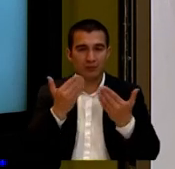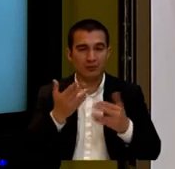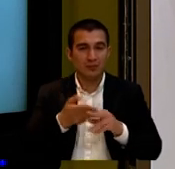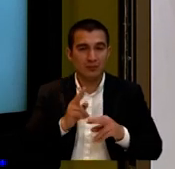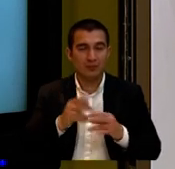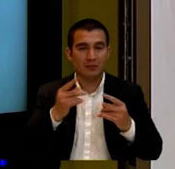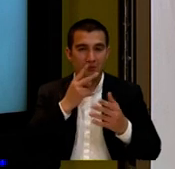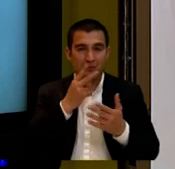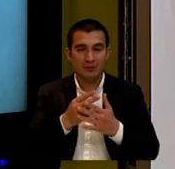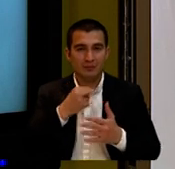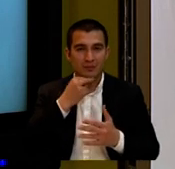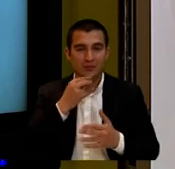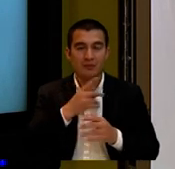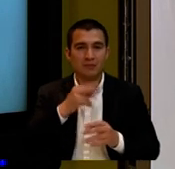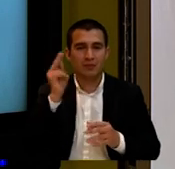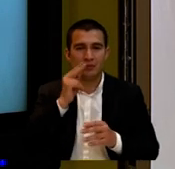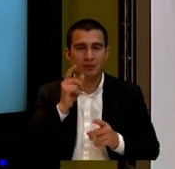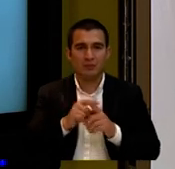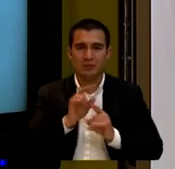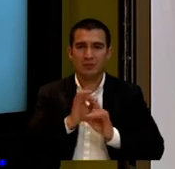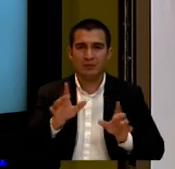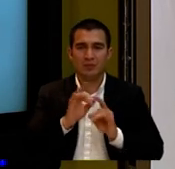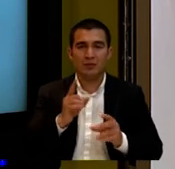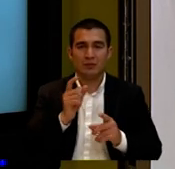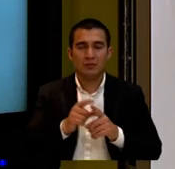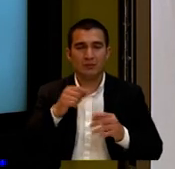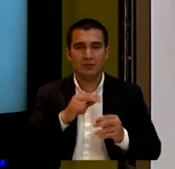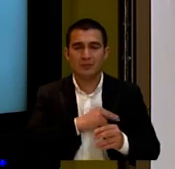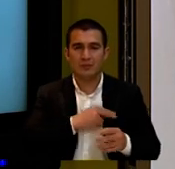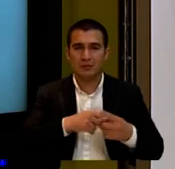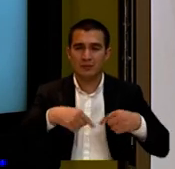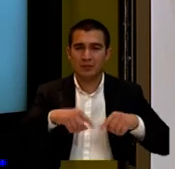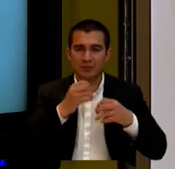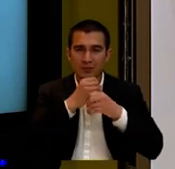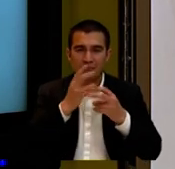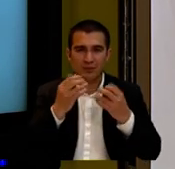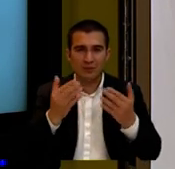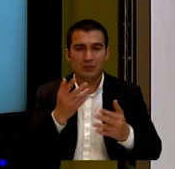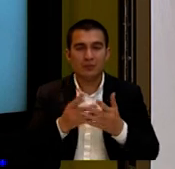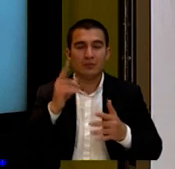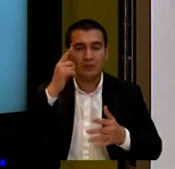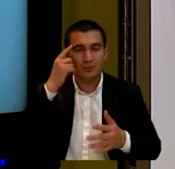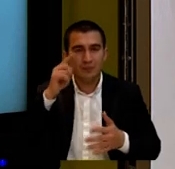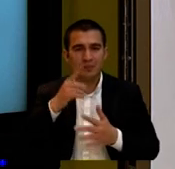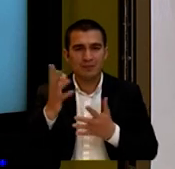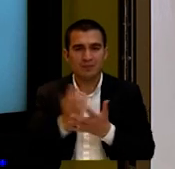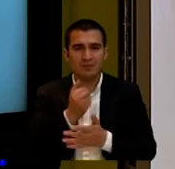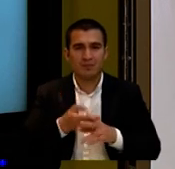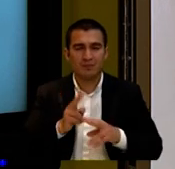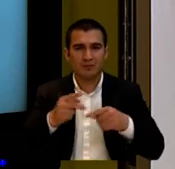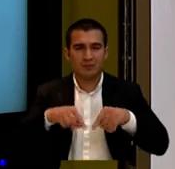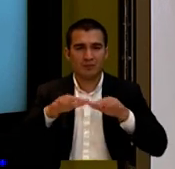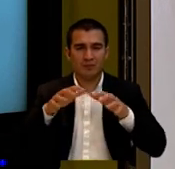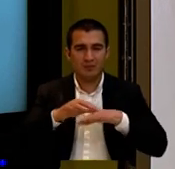мияқшы білес. Дәстіләп, лаборатория үшнің маузусы, кейін мақсады, үндән кейін ісі, лаборатория